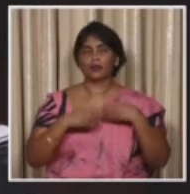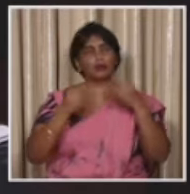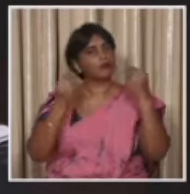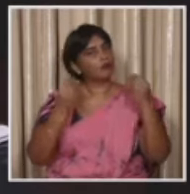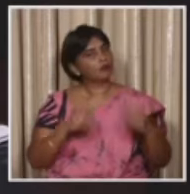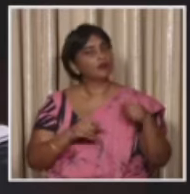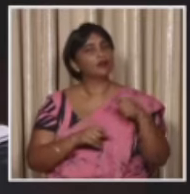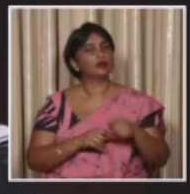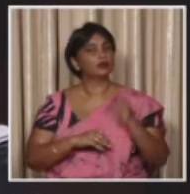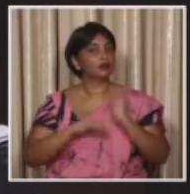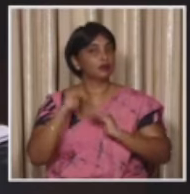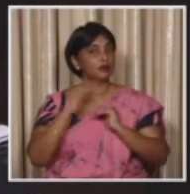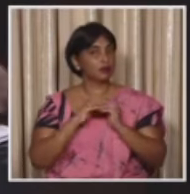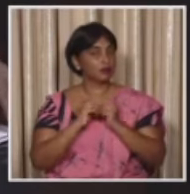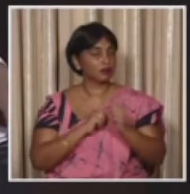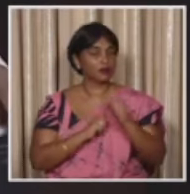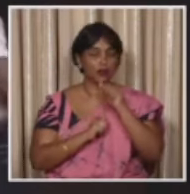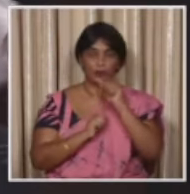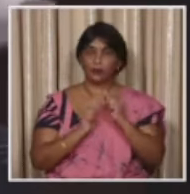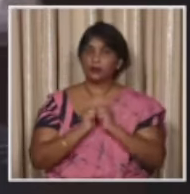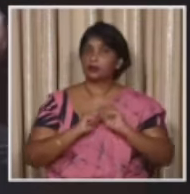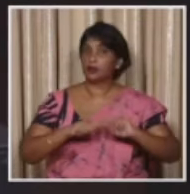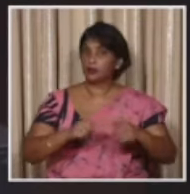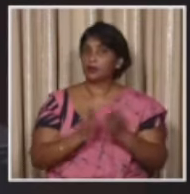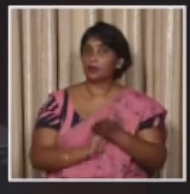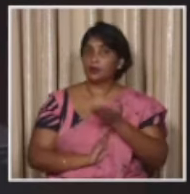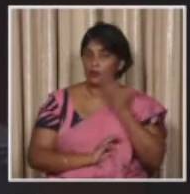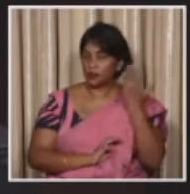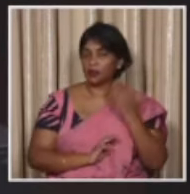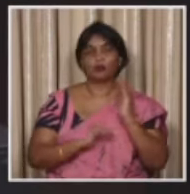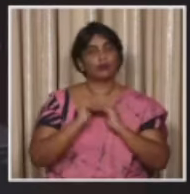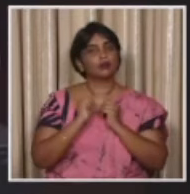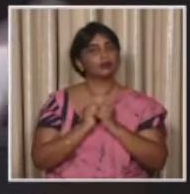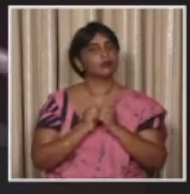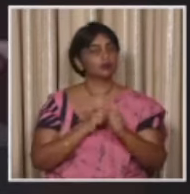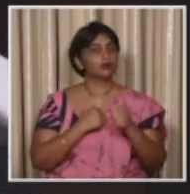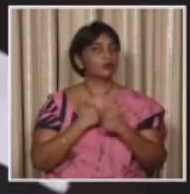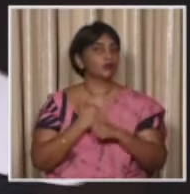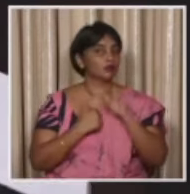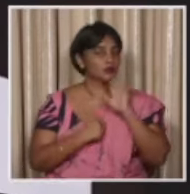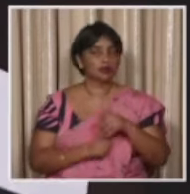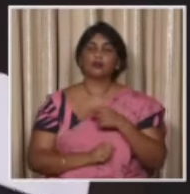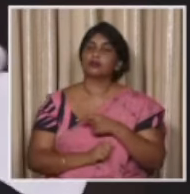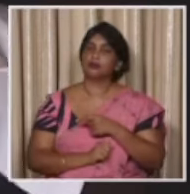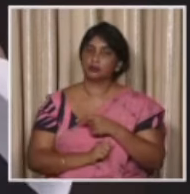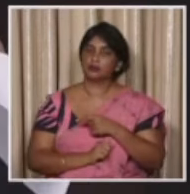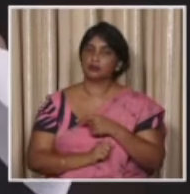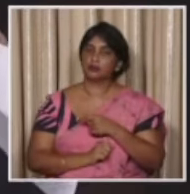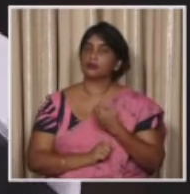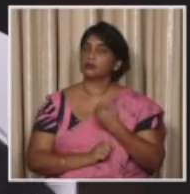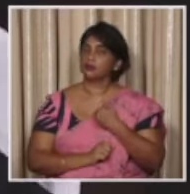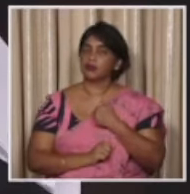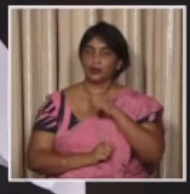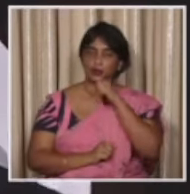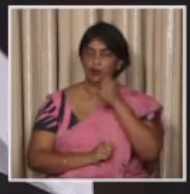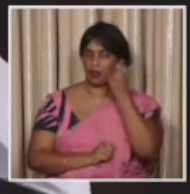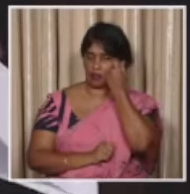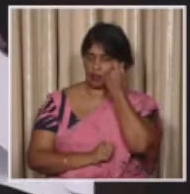මීට වඩා ප්‍රායෝගිකව ක්‍රියාත්මක කළ හැකි වැඩපිළිවෙලක් බවට පත් වෙන්නට ඕනේ කියන එක අපේ අවංක